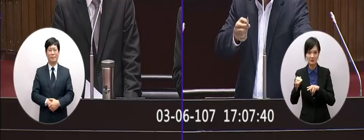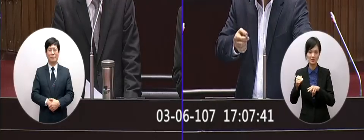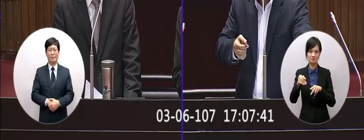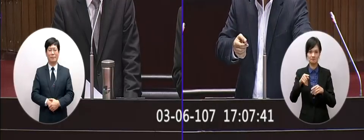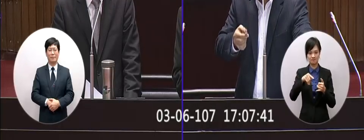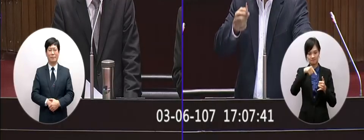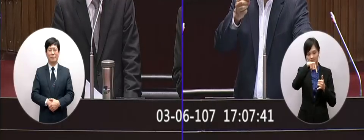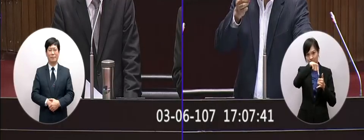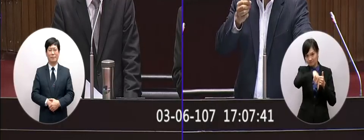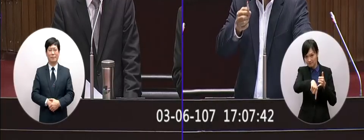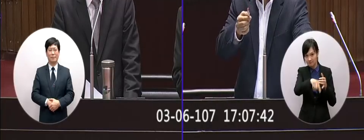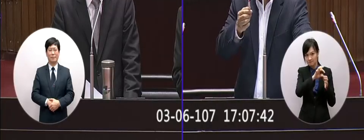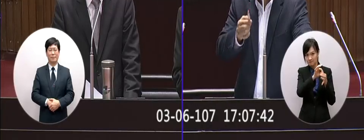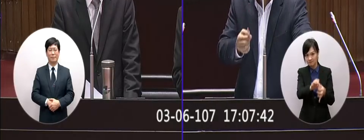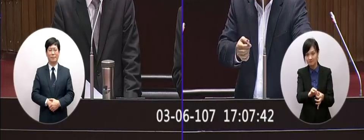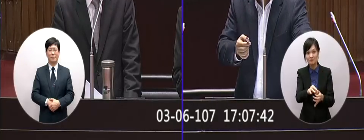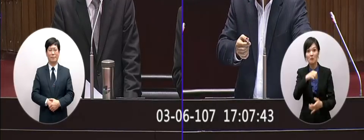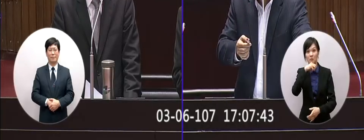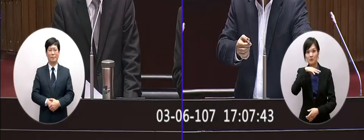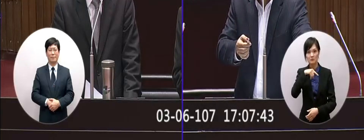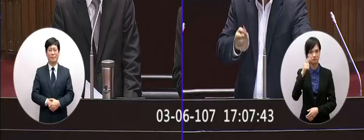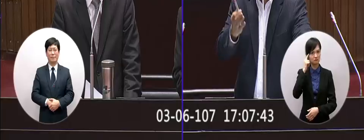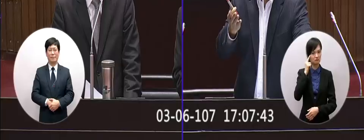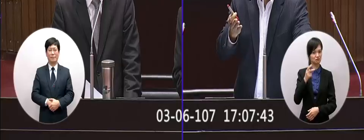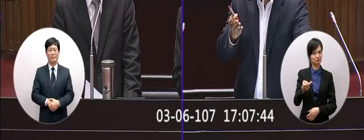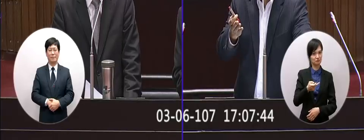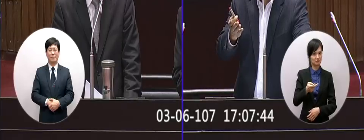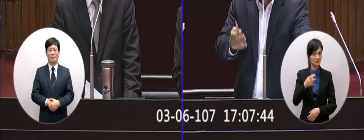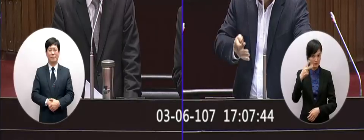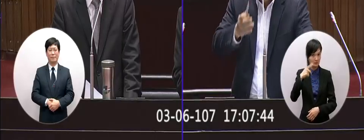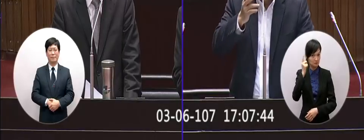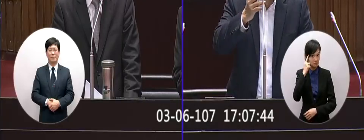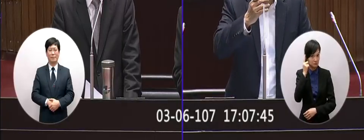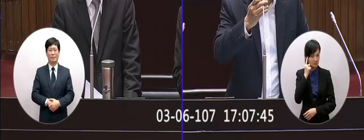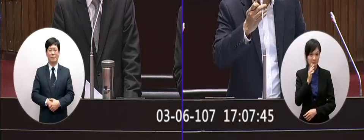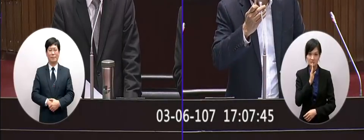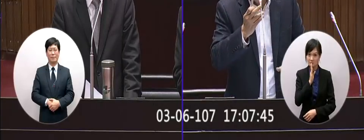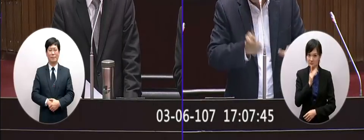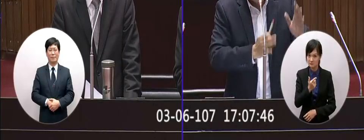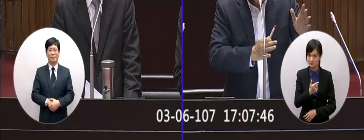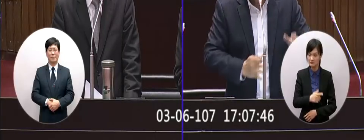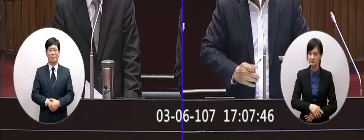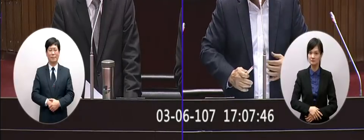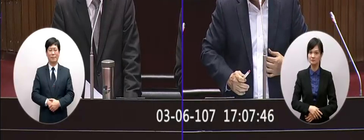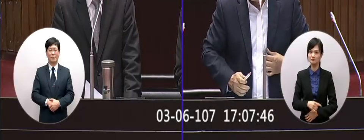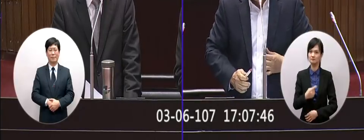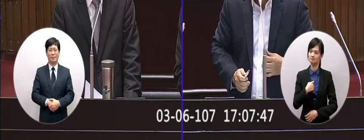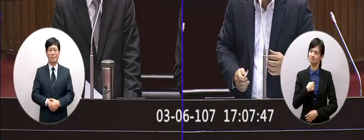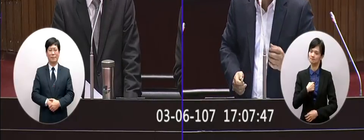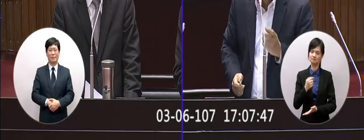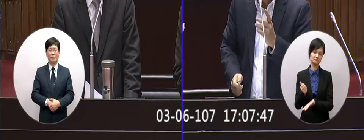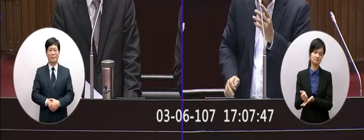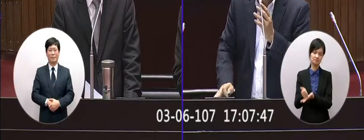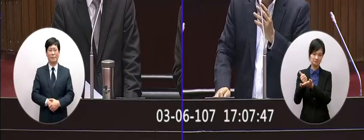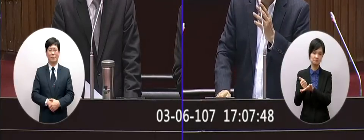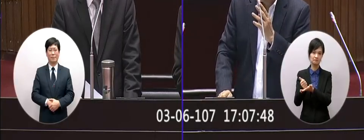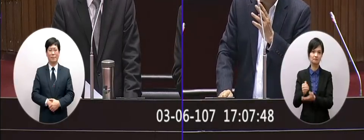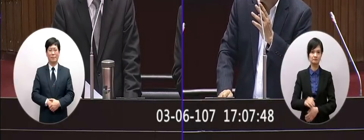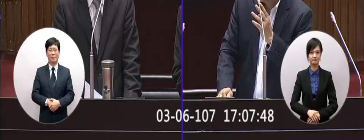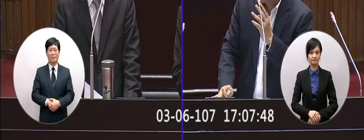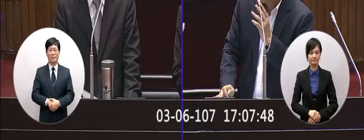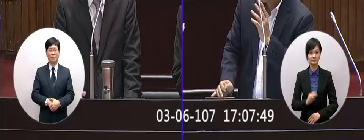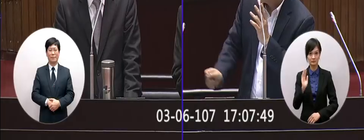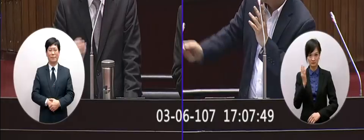有不足的地方，要你特别考虑，对不对？有嘛吼？这个啊，尊重。但是呢，我请我